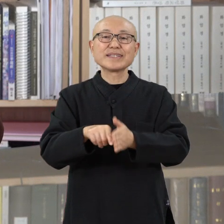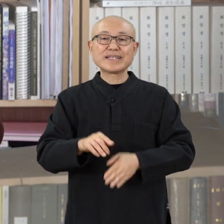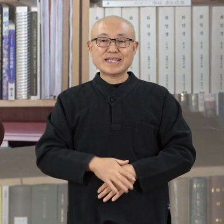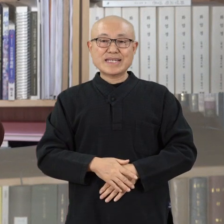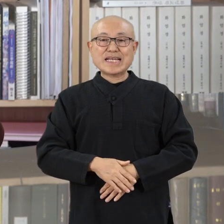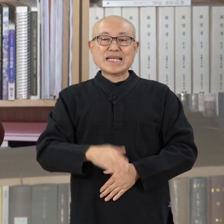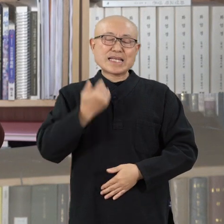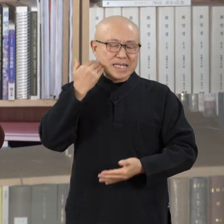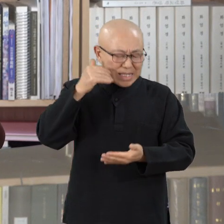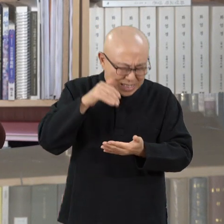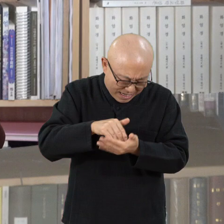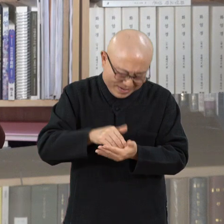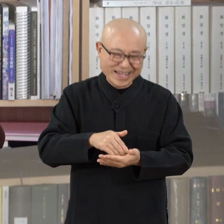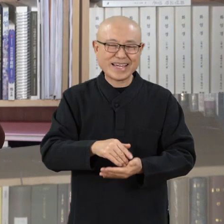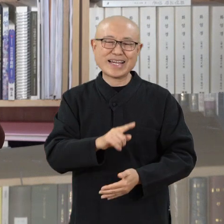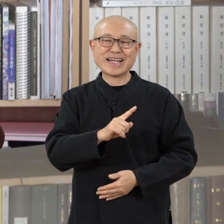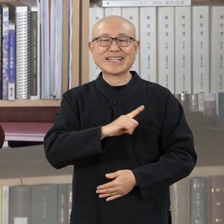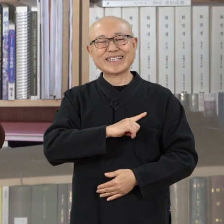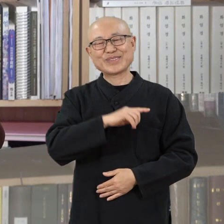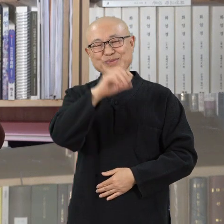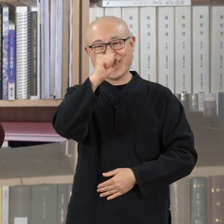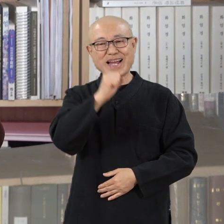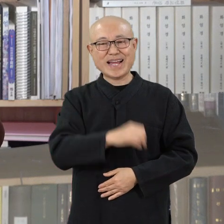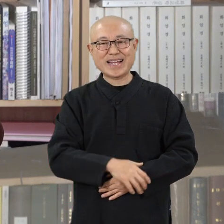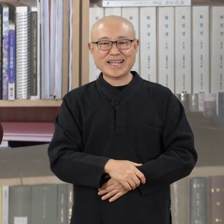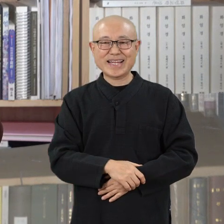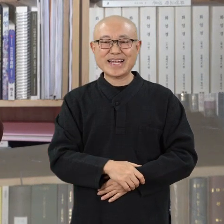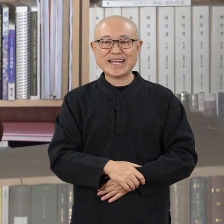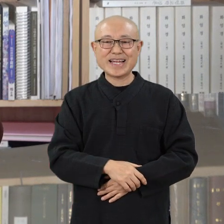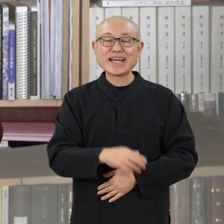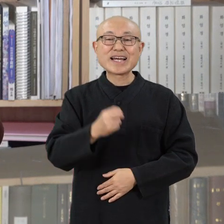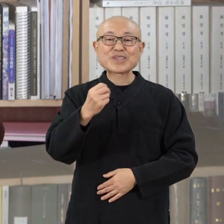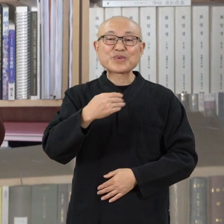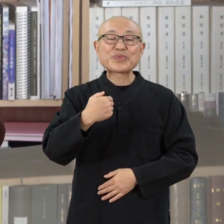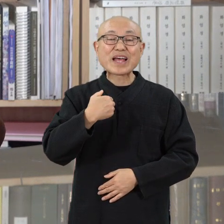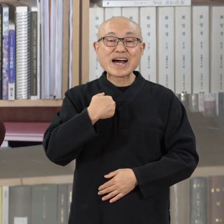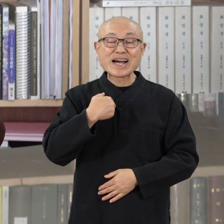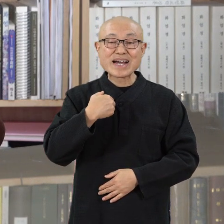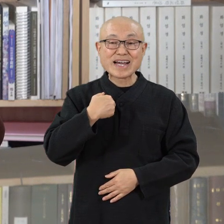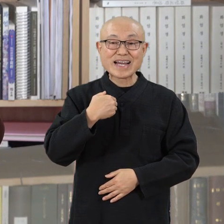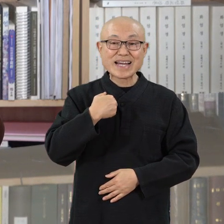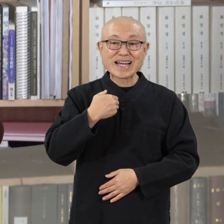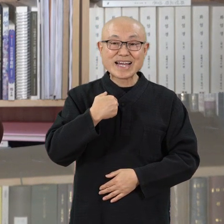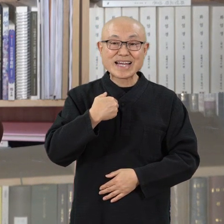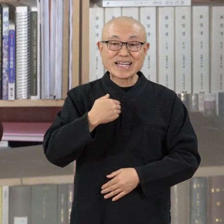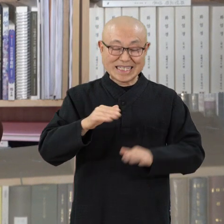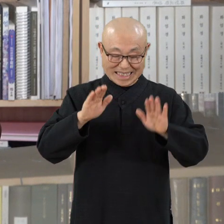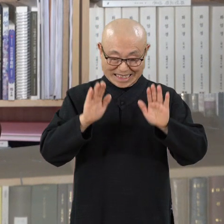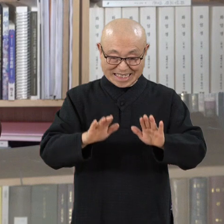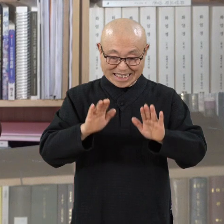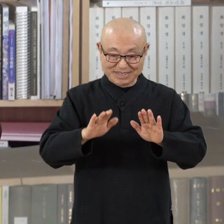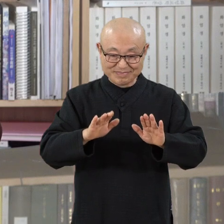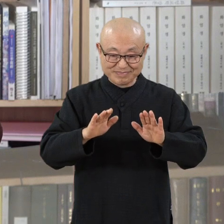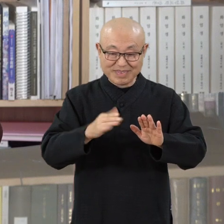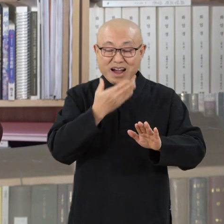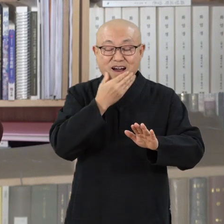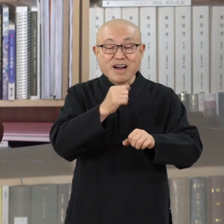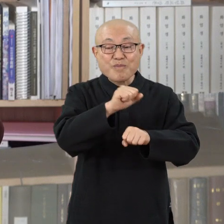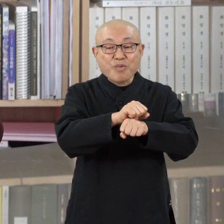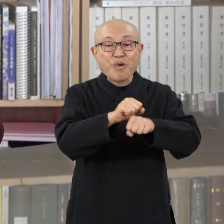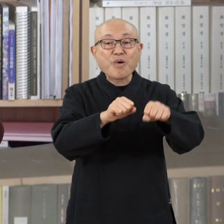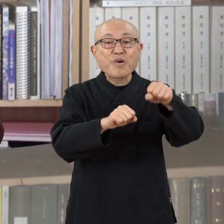것처럼 참회의 기도가 제일이고, 그리고 그 나의 그 현재의 공덕의